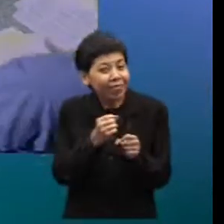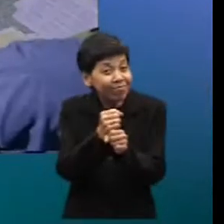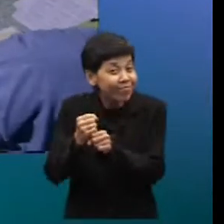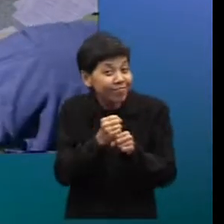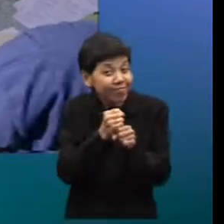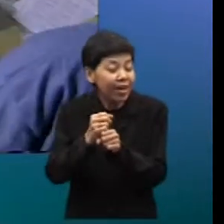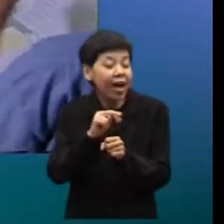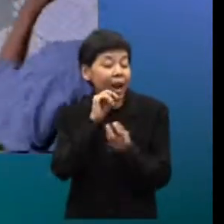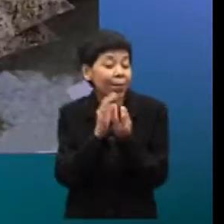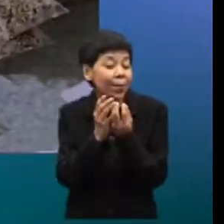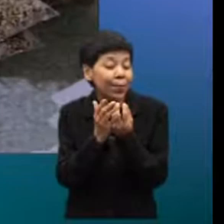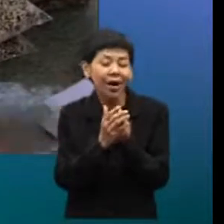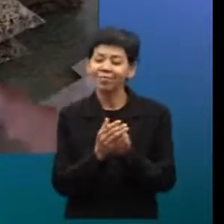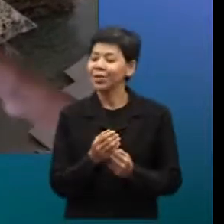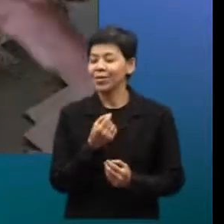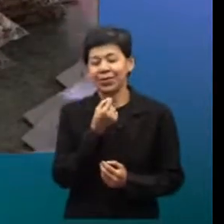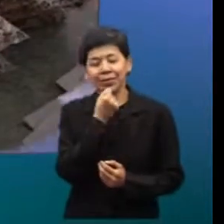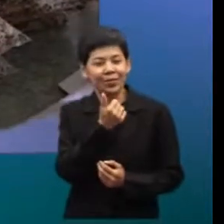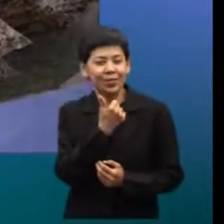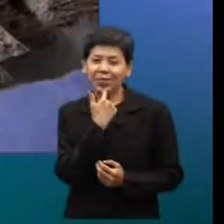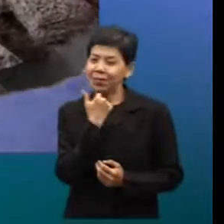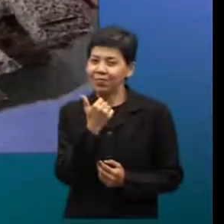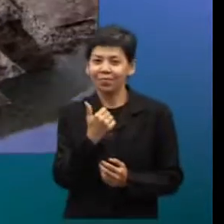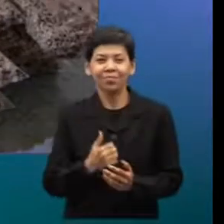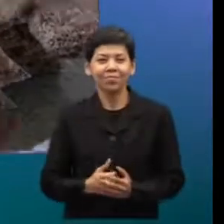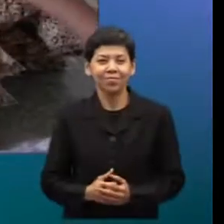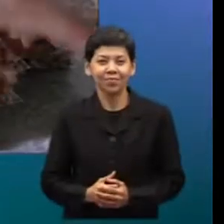าไปรับประทานอย่างนี้แหละครับ